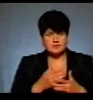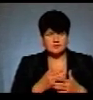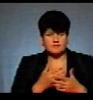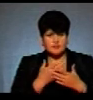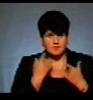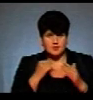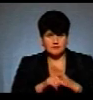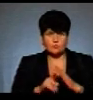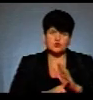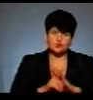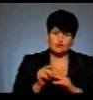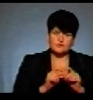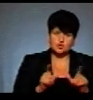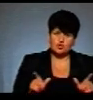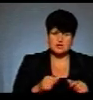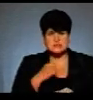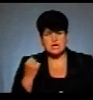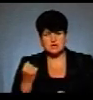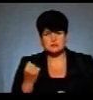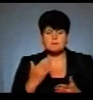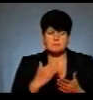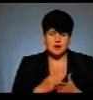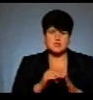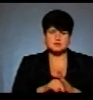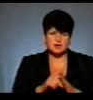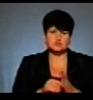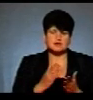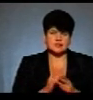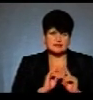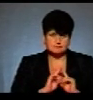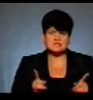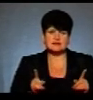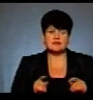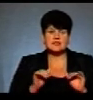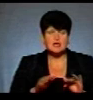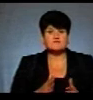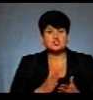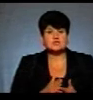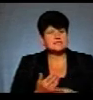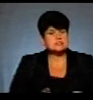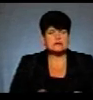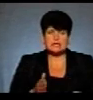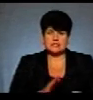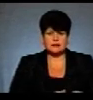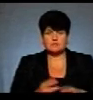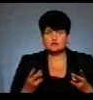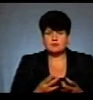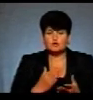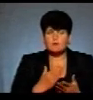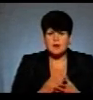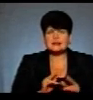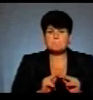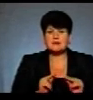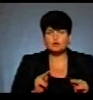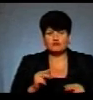від початкової школи і до старшої? Має значення, тому що є специфіка. Явище є складне і потрібно мати певні педагогічні